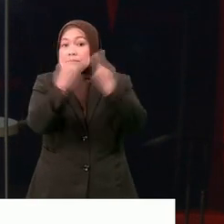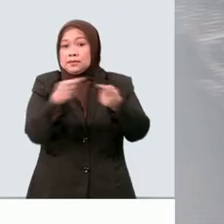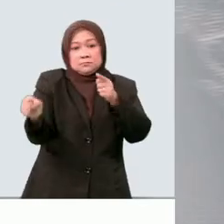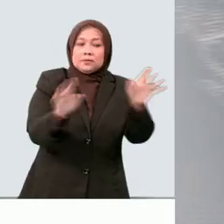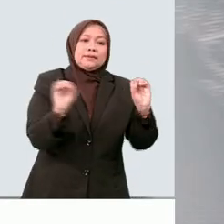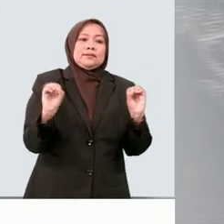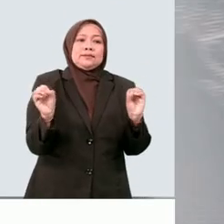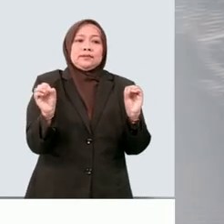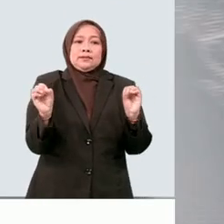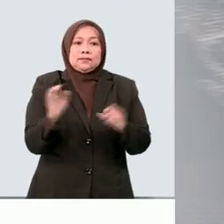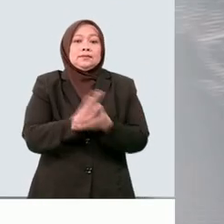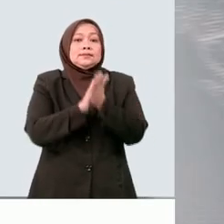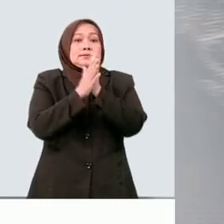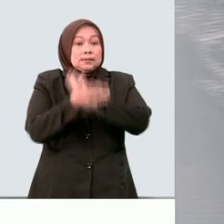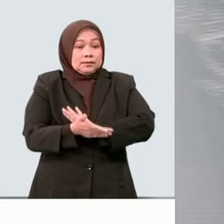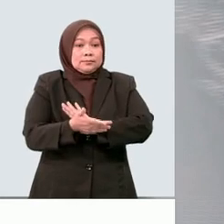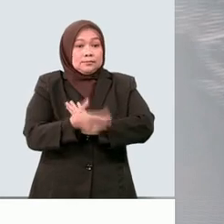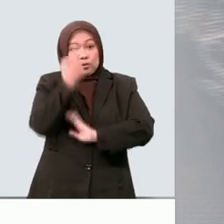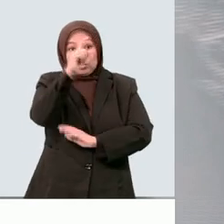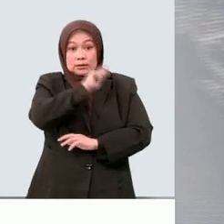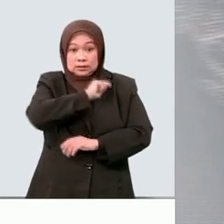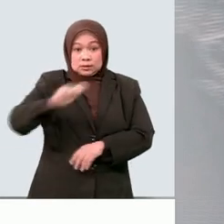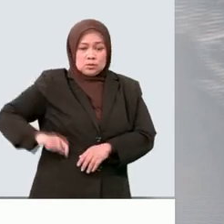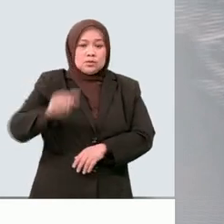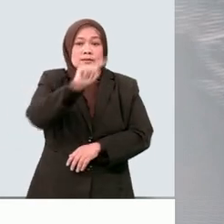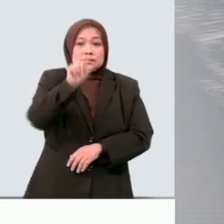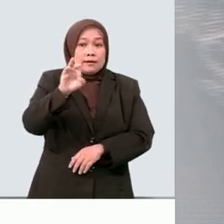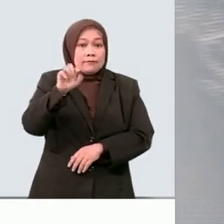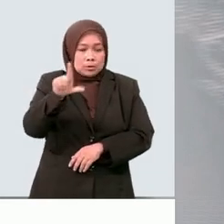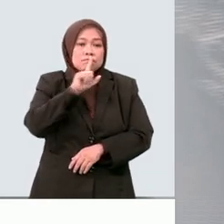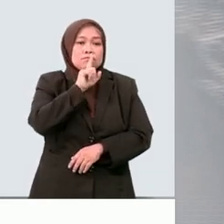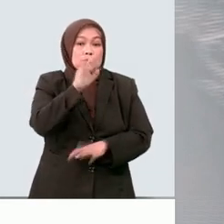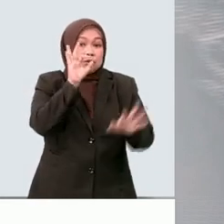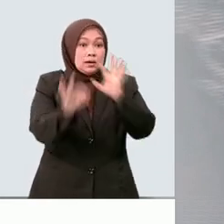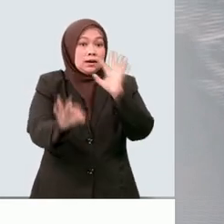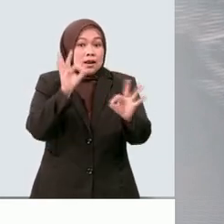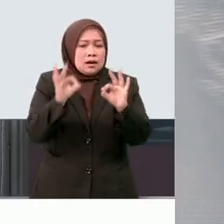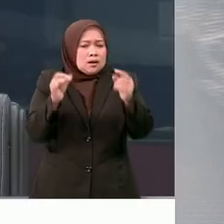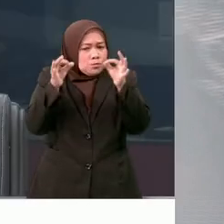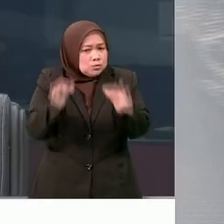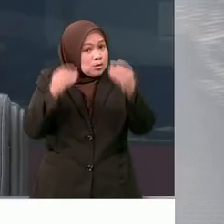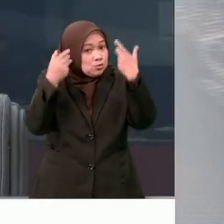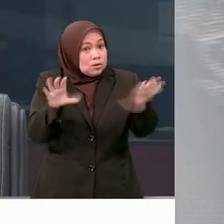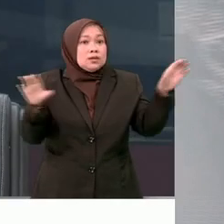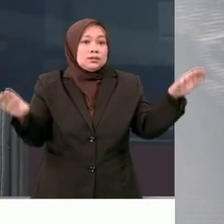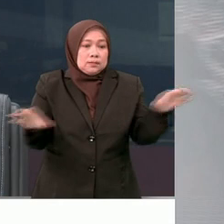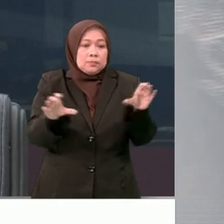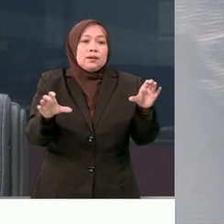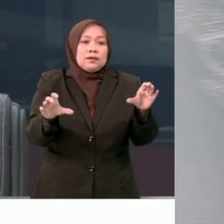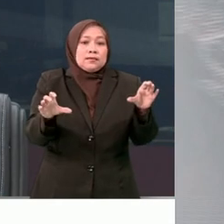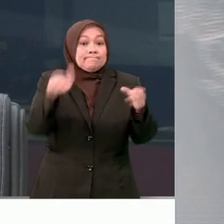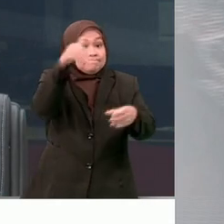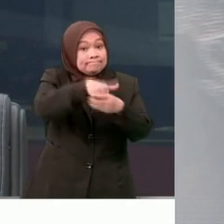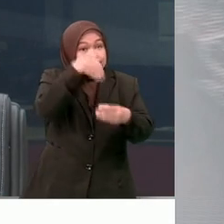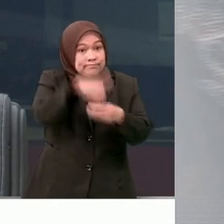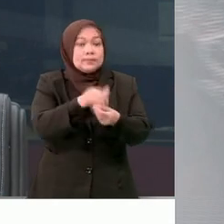faktor Pagi tetap Oke percaya Ike kirinya keputusan telah dibuat untuk pertanian perak